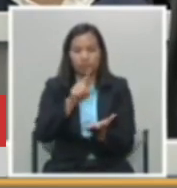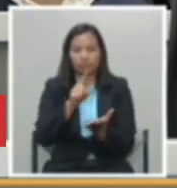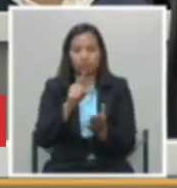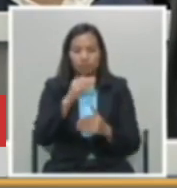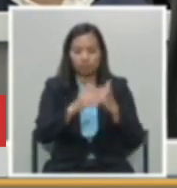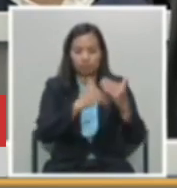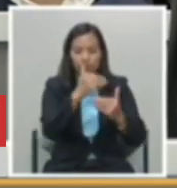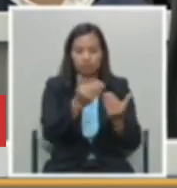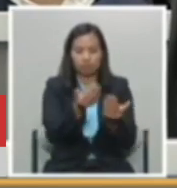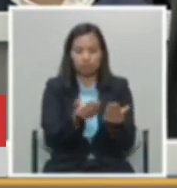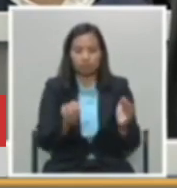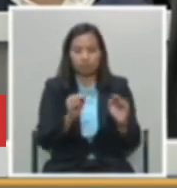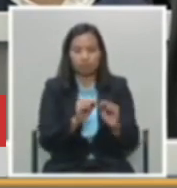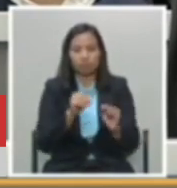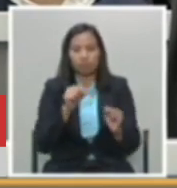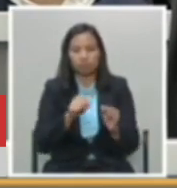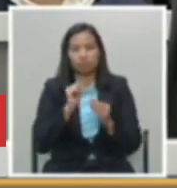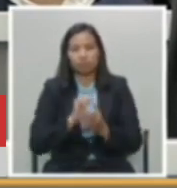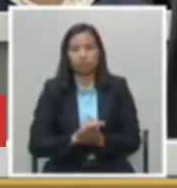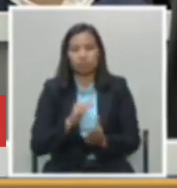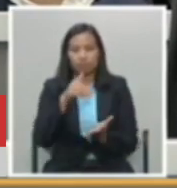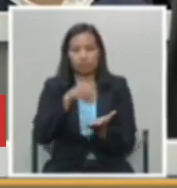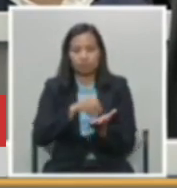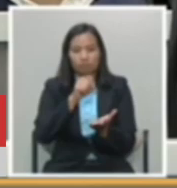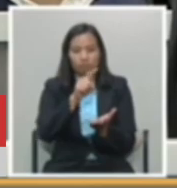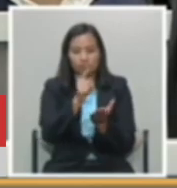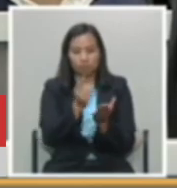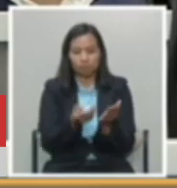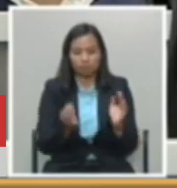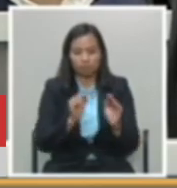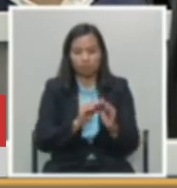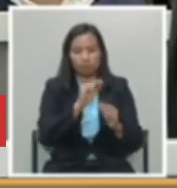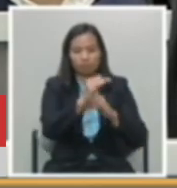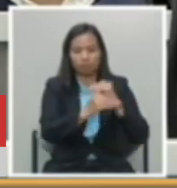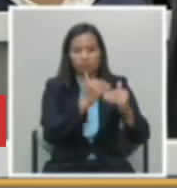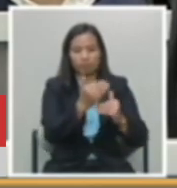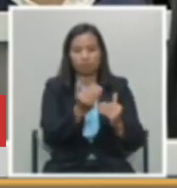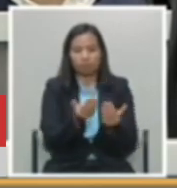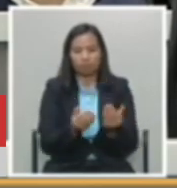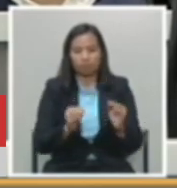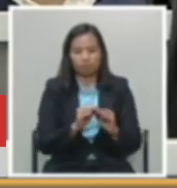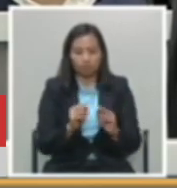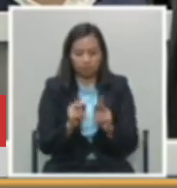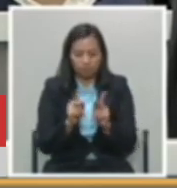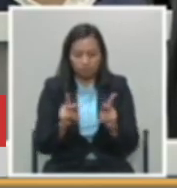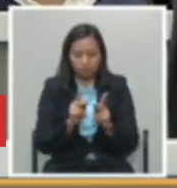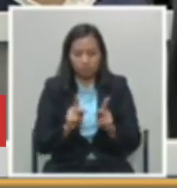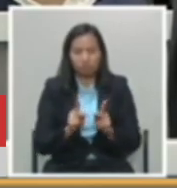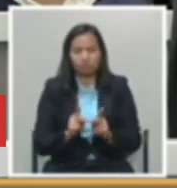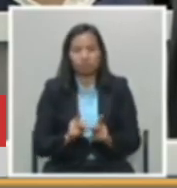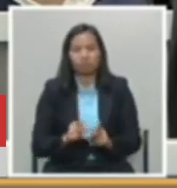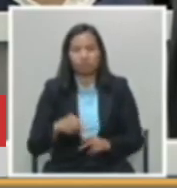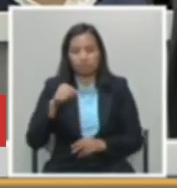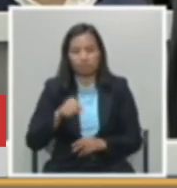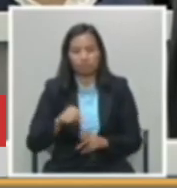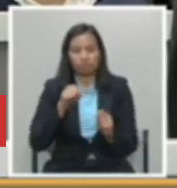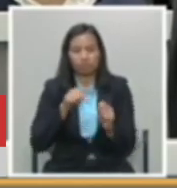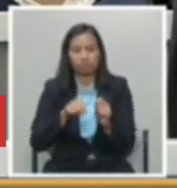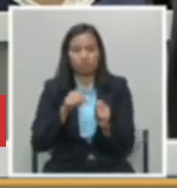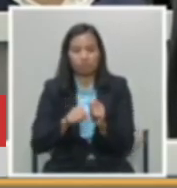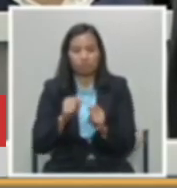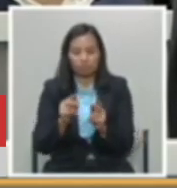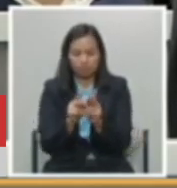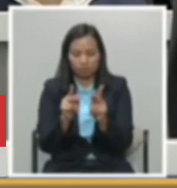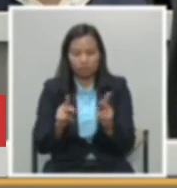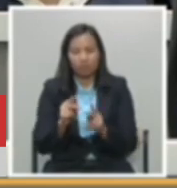ค่ะท่านประธานศูนย์พัฒนาครอบครัวนี้เป็นศูนย์ในตำบลกรรมการเป็นคนในตำบลและก็มีกรรมการ